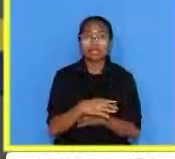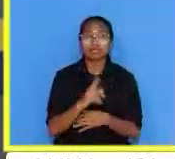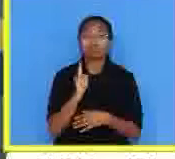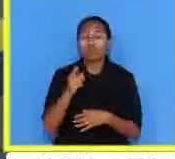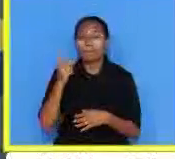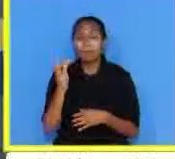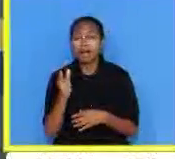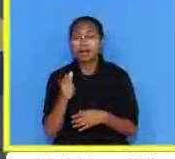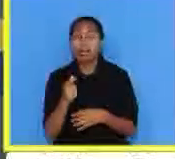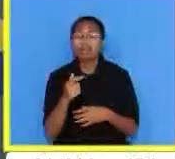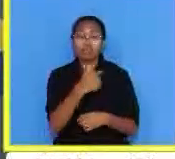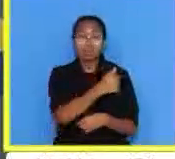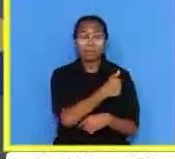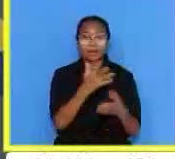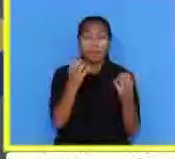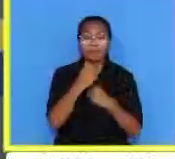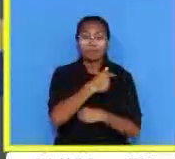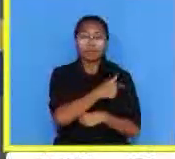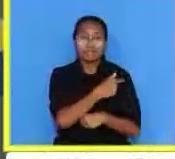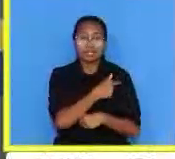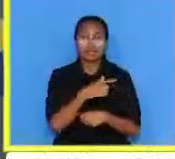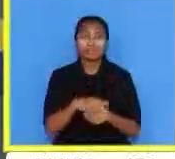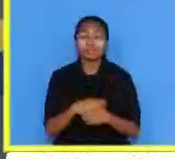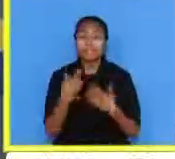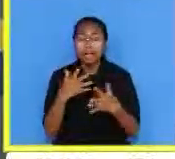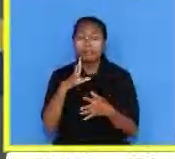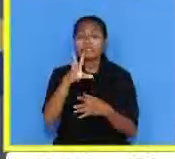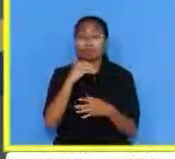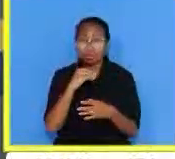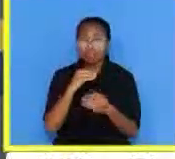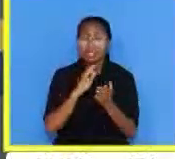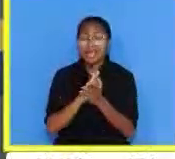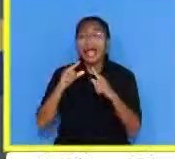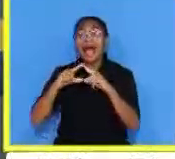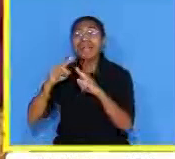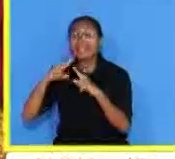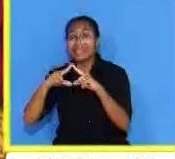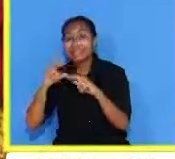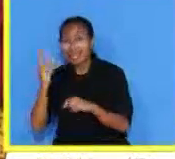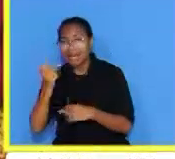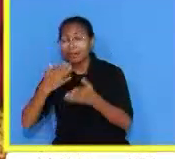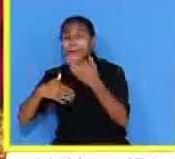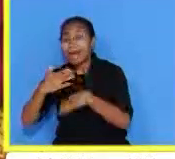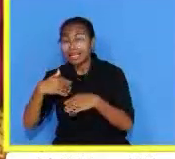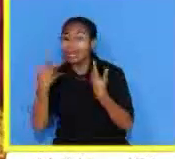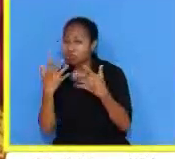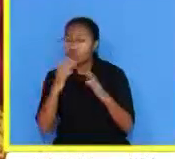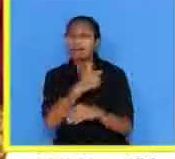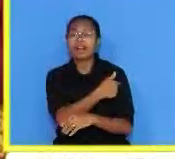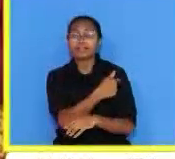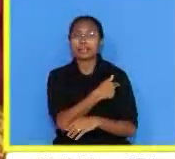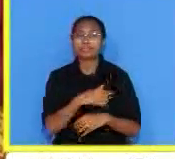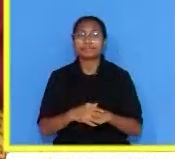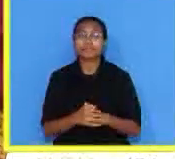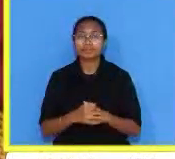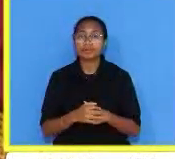mereka untuk mengantar, kemudian mendampingi dan juga nantinya menjemput untuk kembali ke rumah. Baik. Ibu,